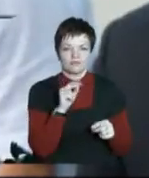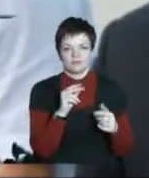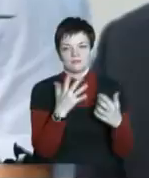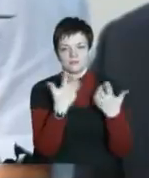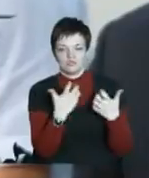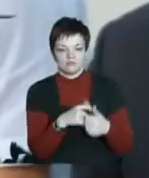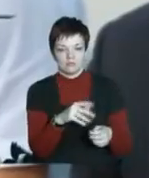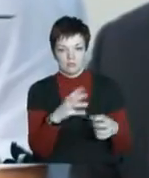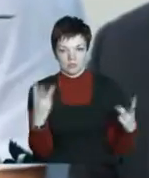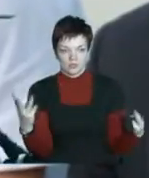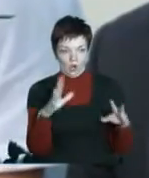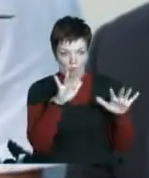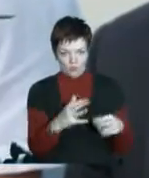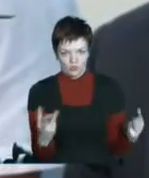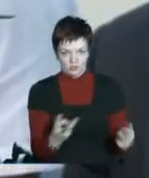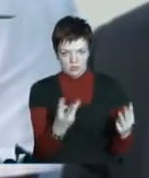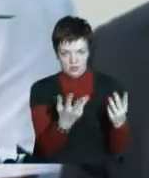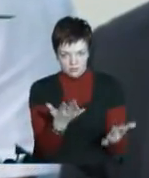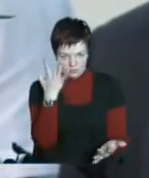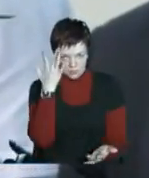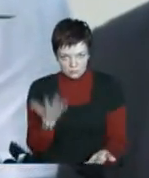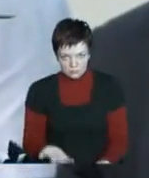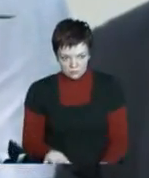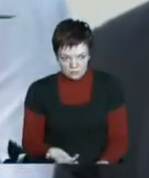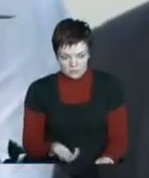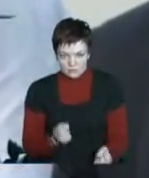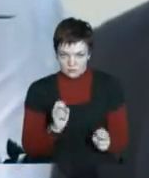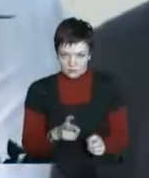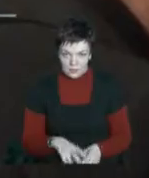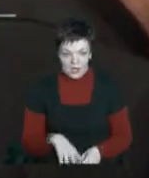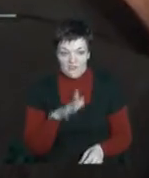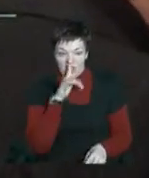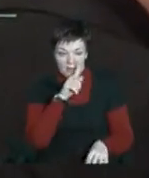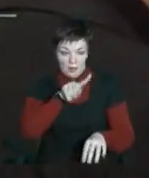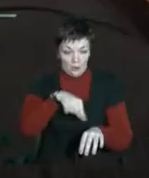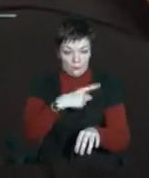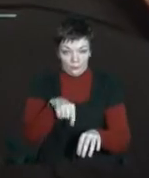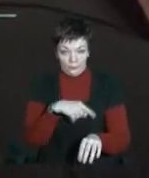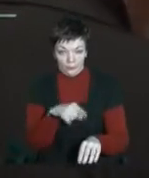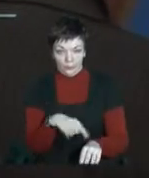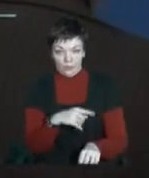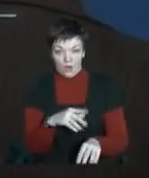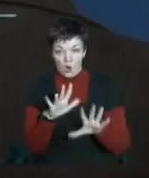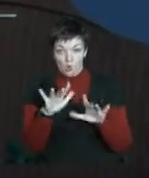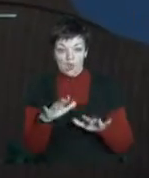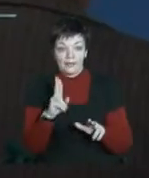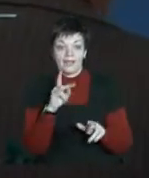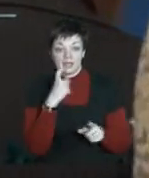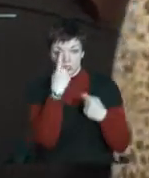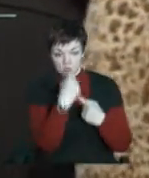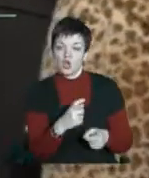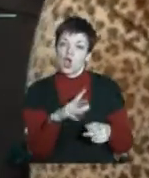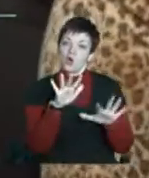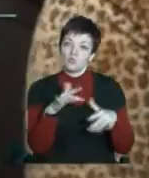строя. Еще через какое-то время Кернес сообщает, что компьютер починили и инцидент не повлияет на результаты